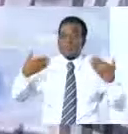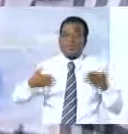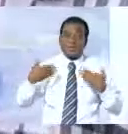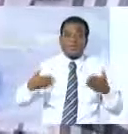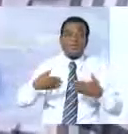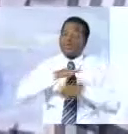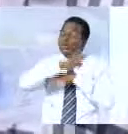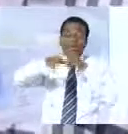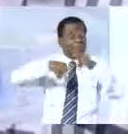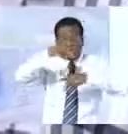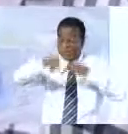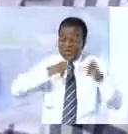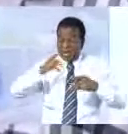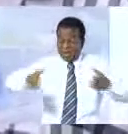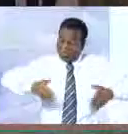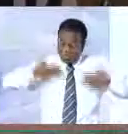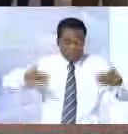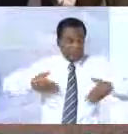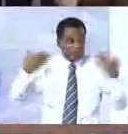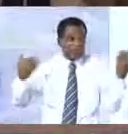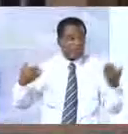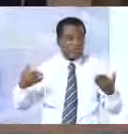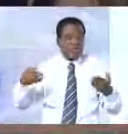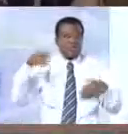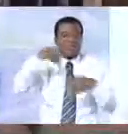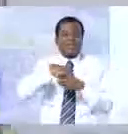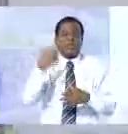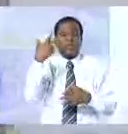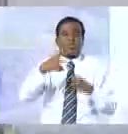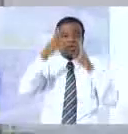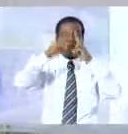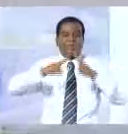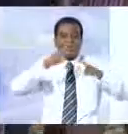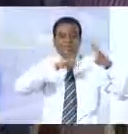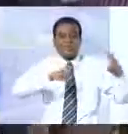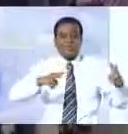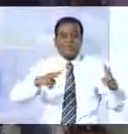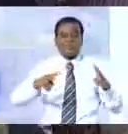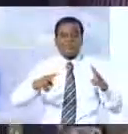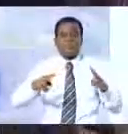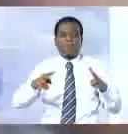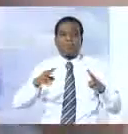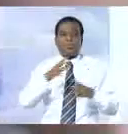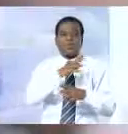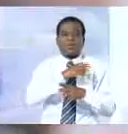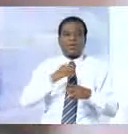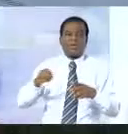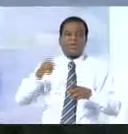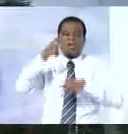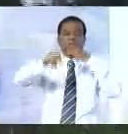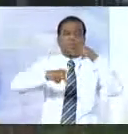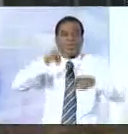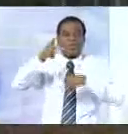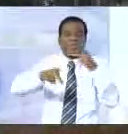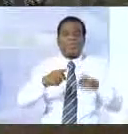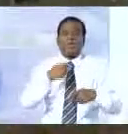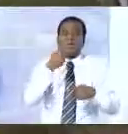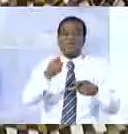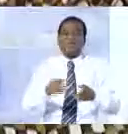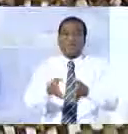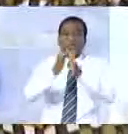est fiers, on est content. Dans les 3 localités où il a été procédé à la mise sous tension, les populations ont exprimé